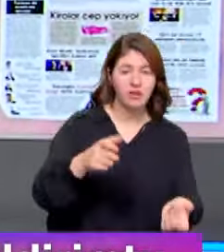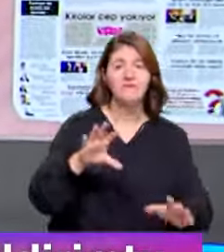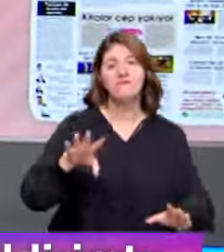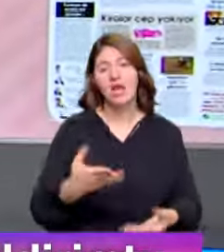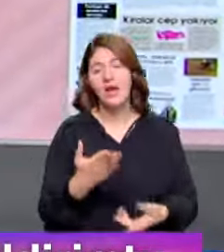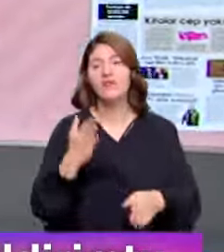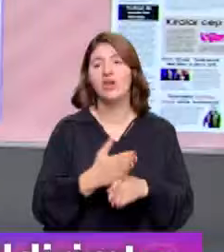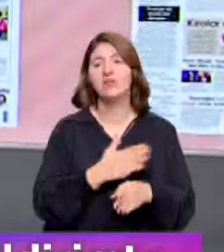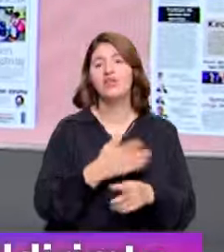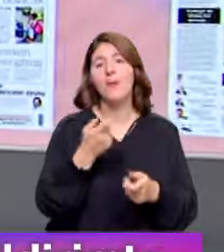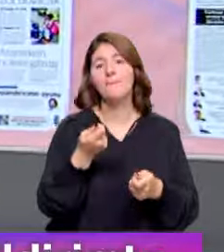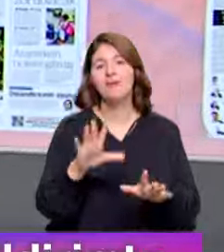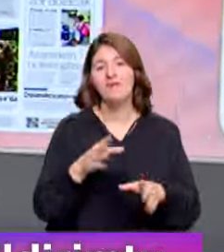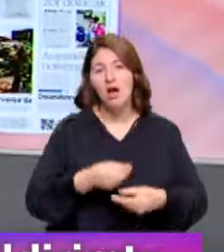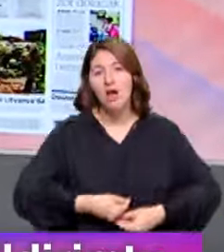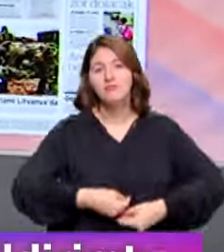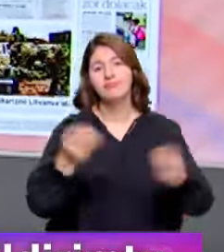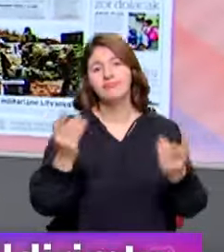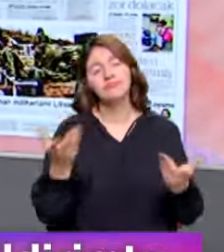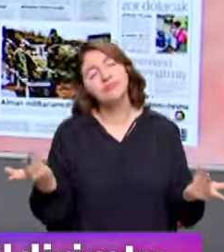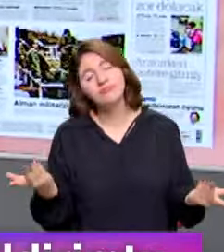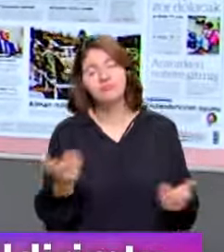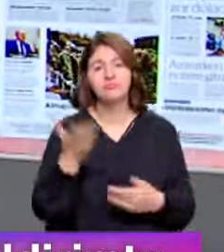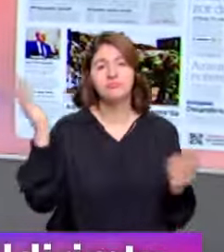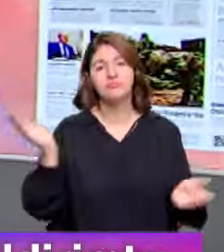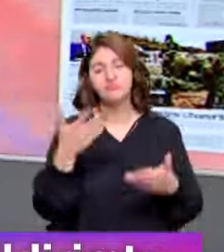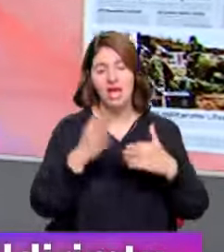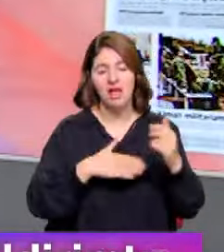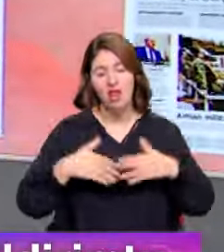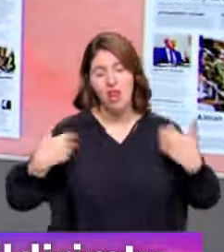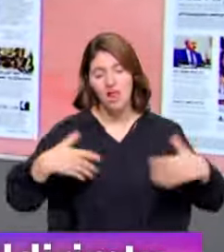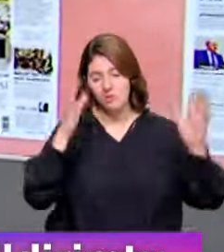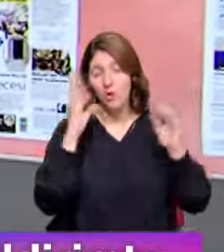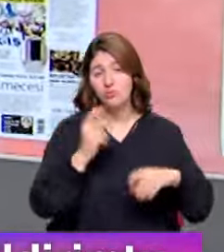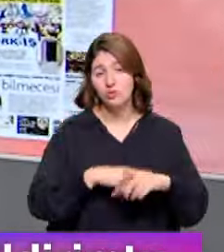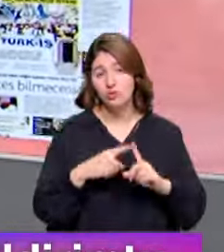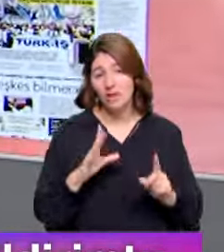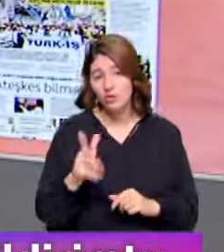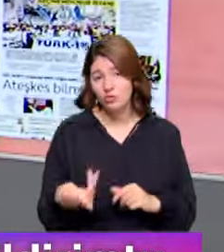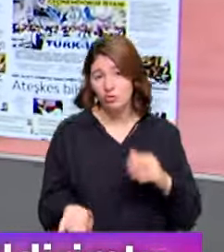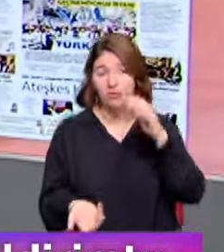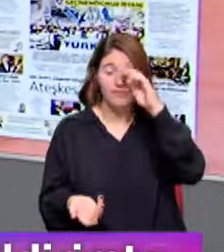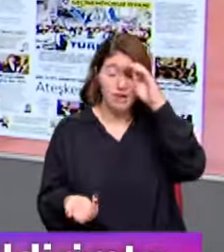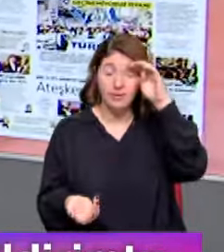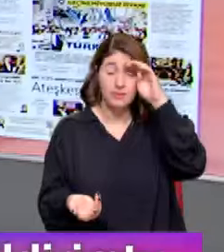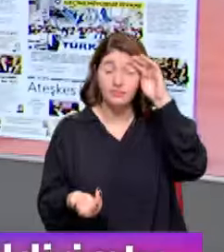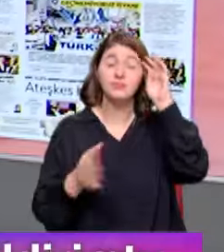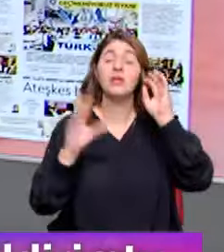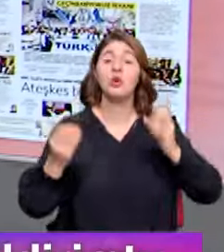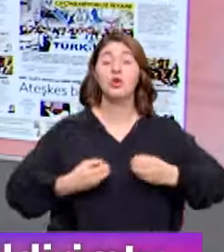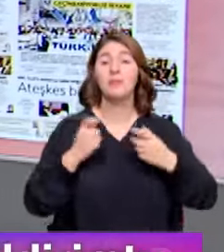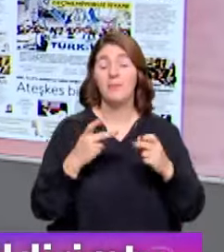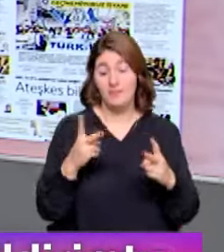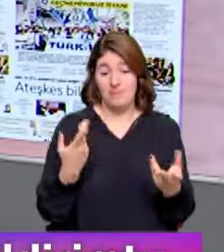da vatandaşa en azından vereyim diyerek elden çıkarıldığı bir süreçten geçiyoruz ve her şeyi üretebilen